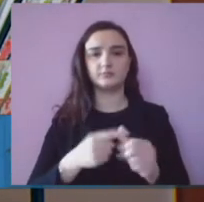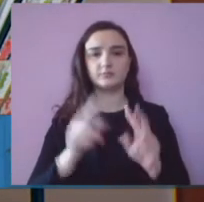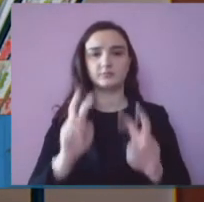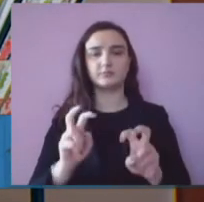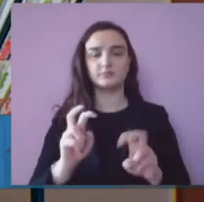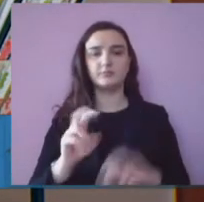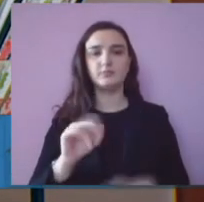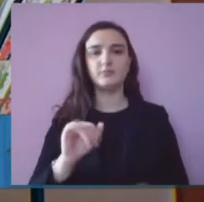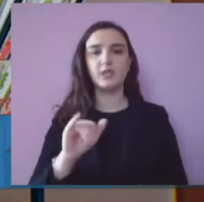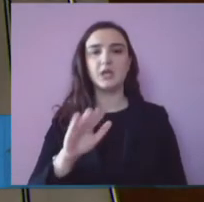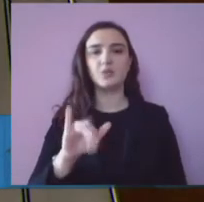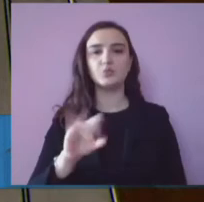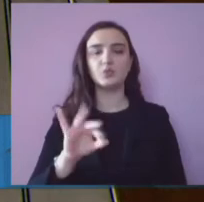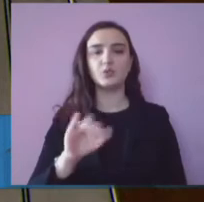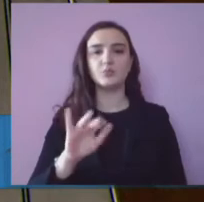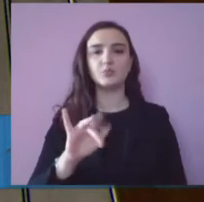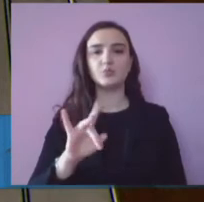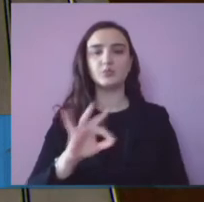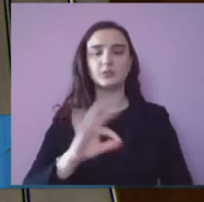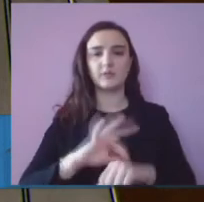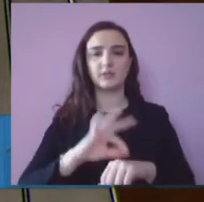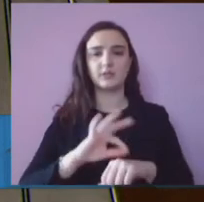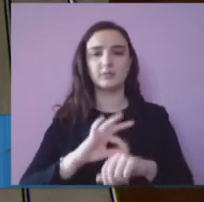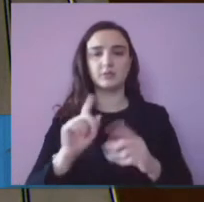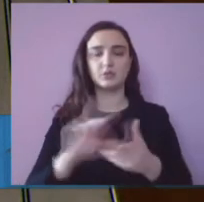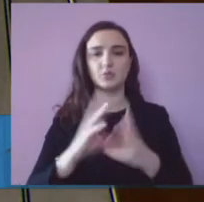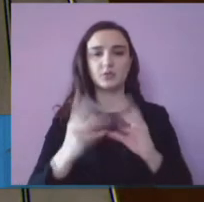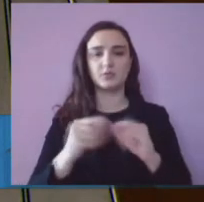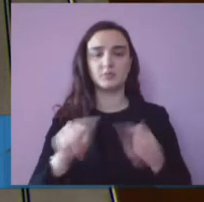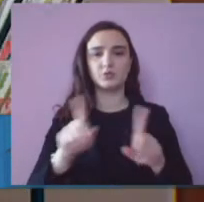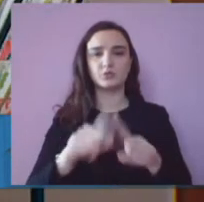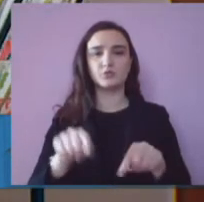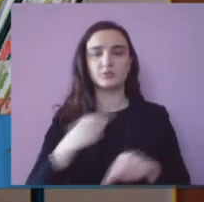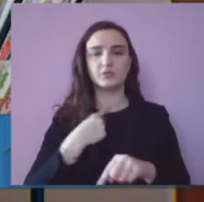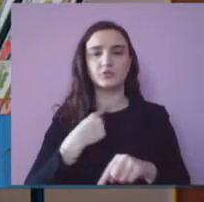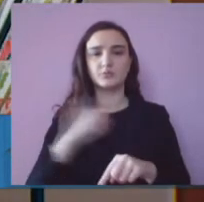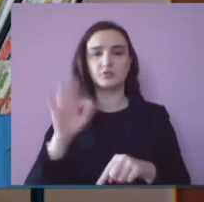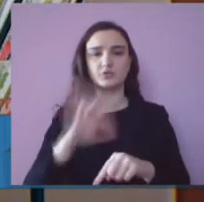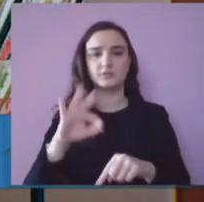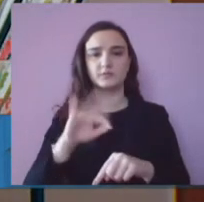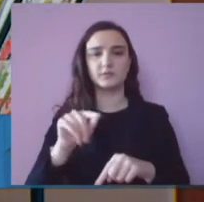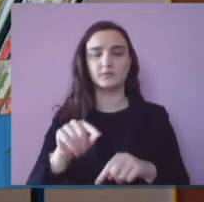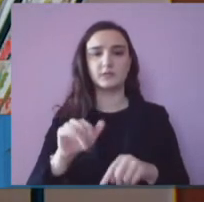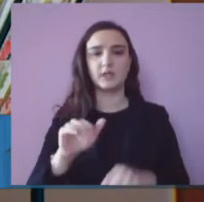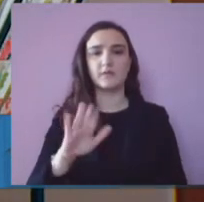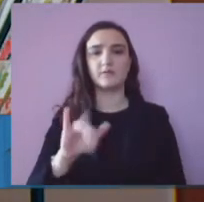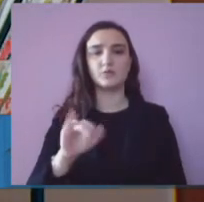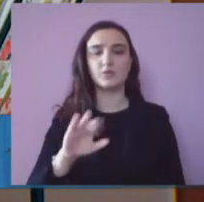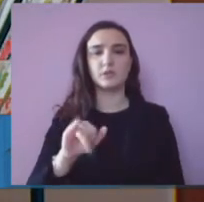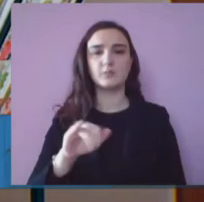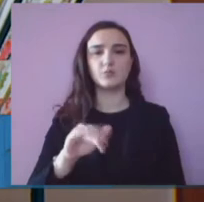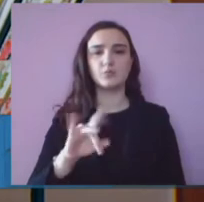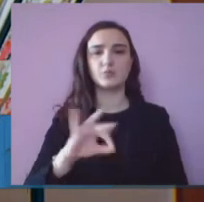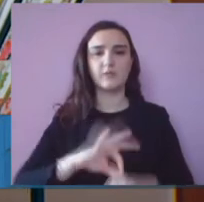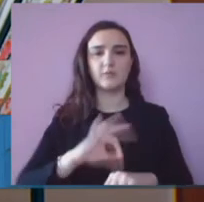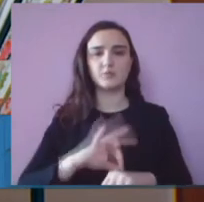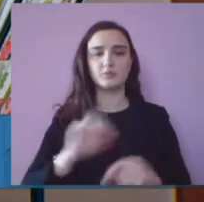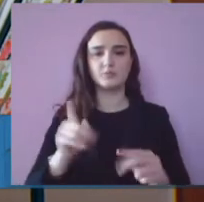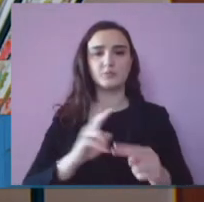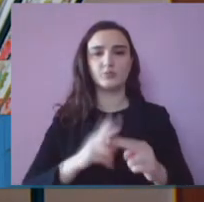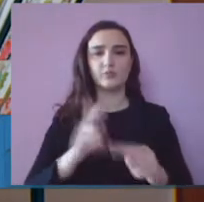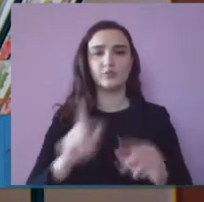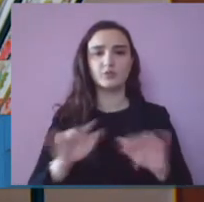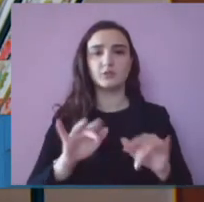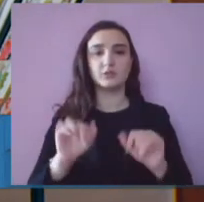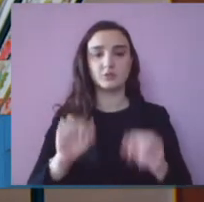აუტოიმუნური ავადმყოფობები, რომ არსებობს ზოგადად და მათ შორის ფარისებრ ჯირკვლის. ავტოიმუნური ავადმყოფობების პროვოცირება შეუძლია